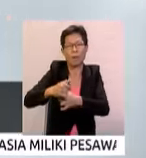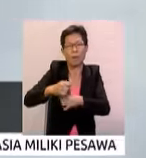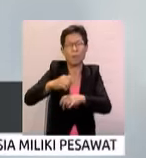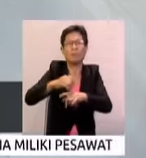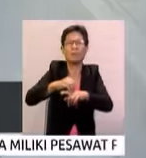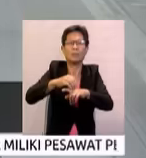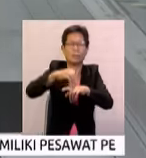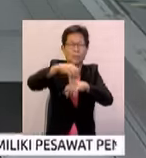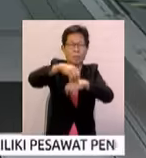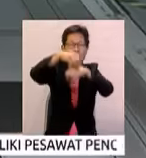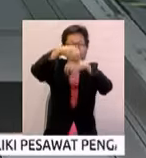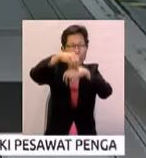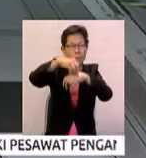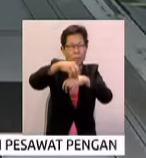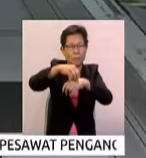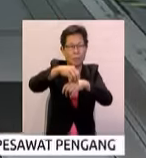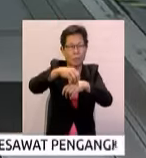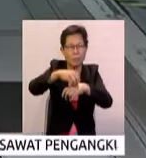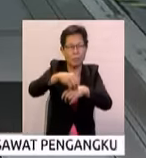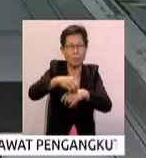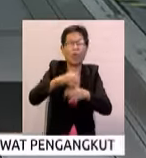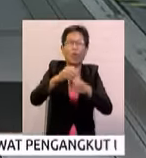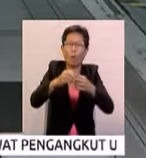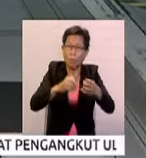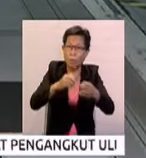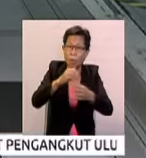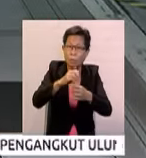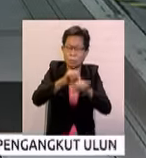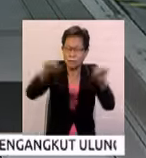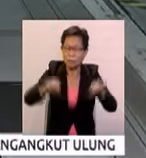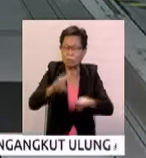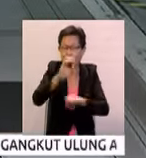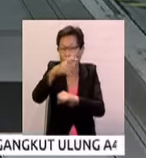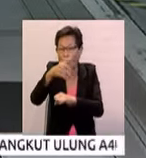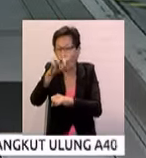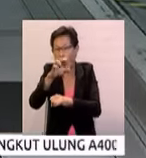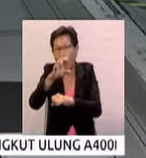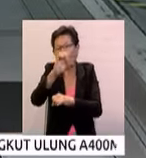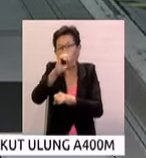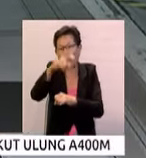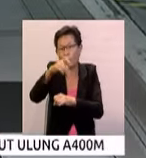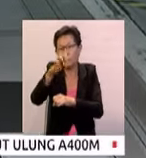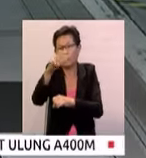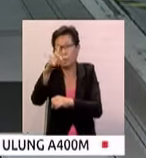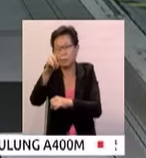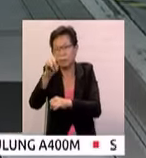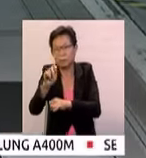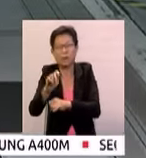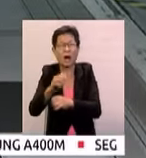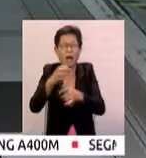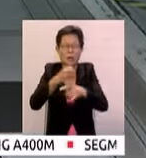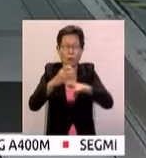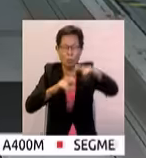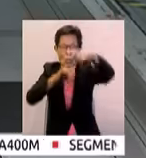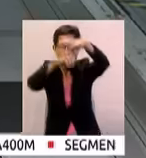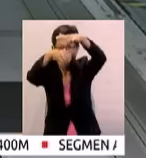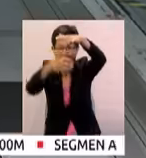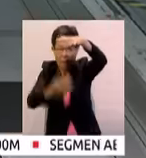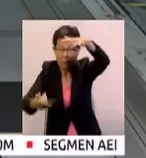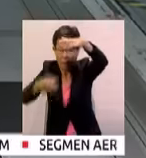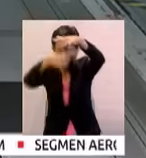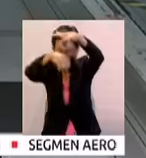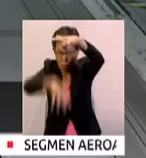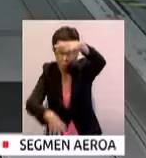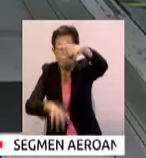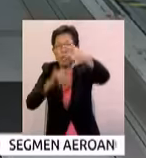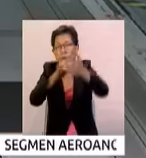container delivery system operation dan juga kita membuat heavy equipment drop. So those are the type